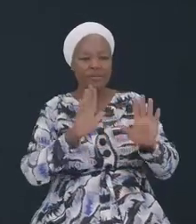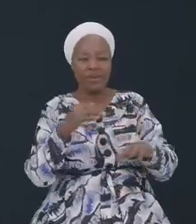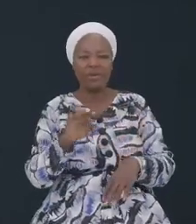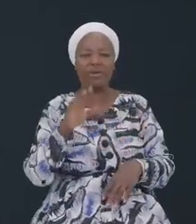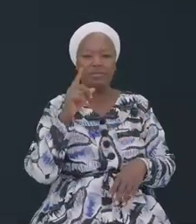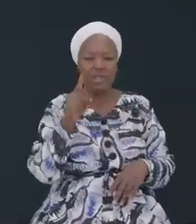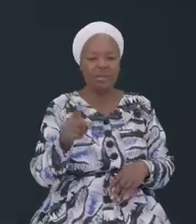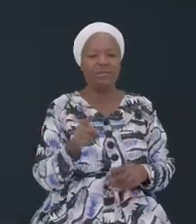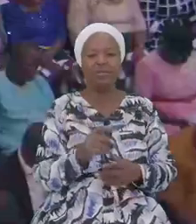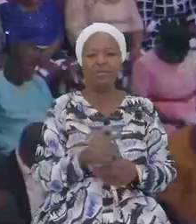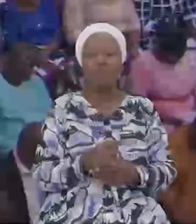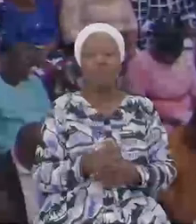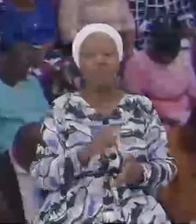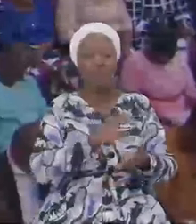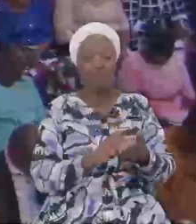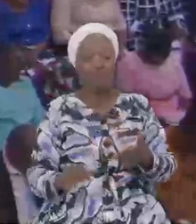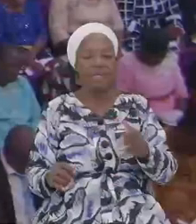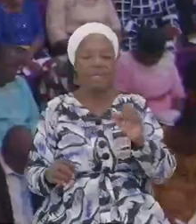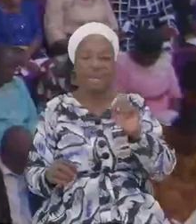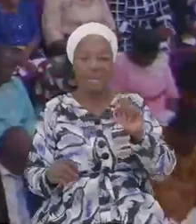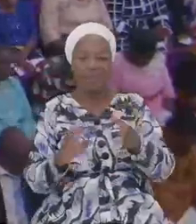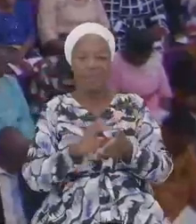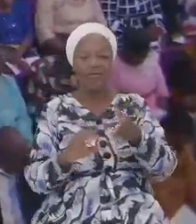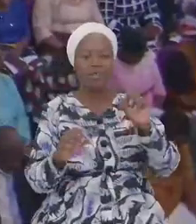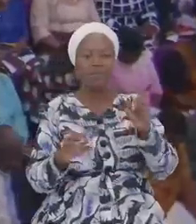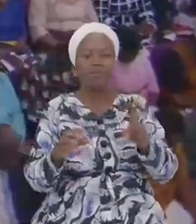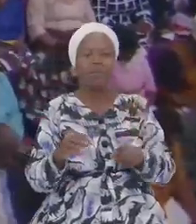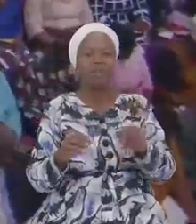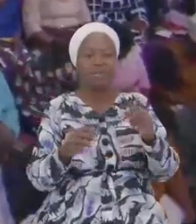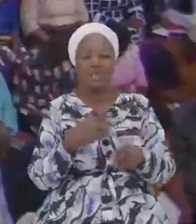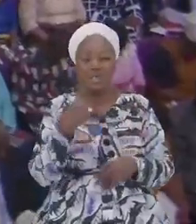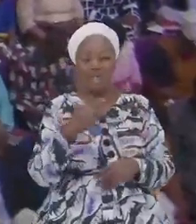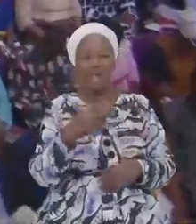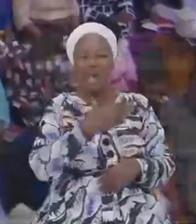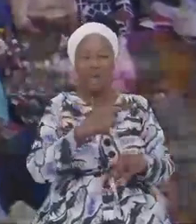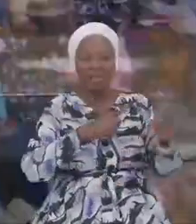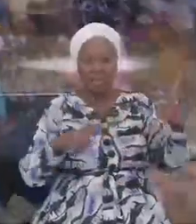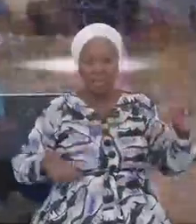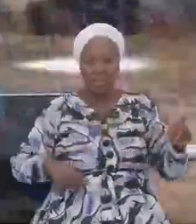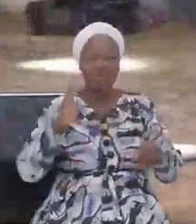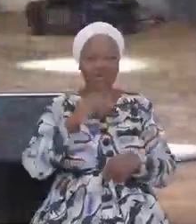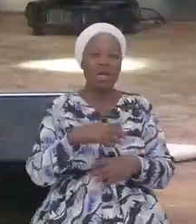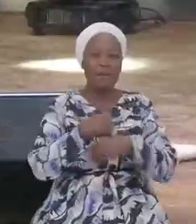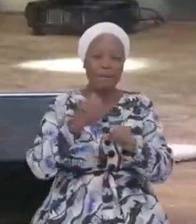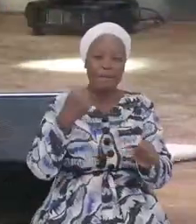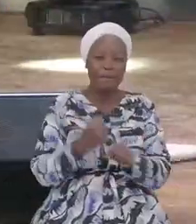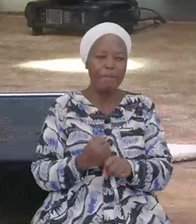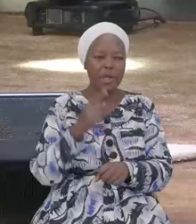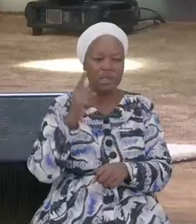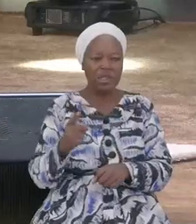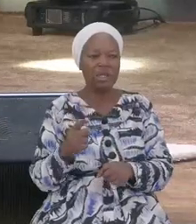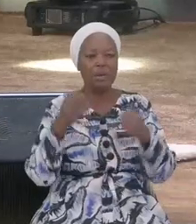ils te craindront. Verset 11. Dans le verset 11, l'Éternel te comblera de bien